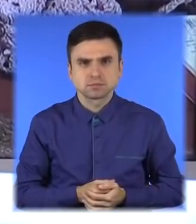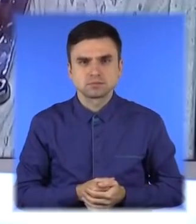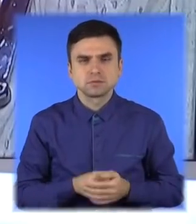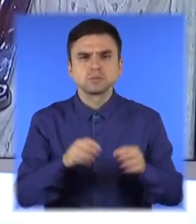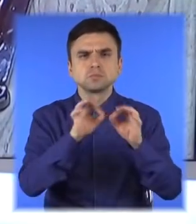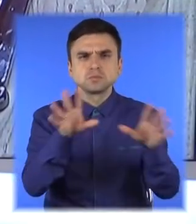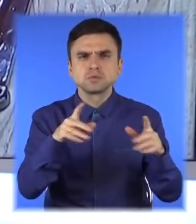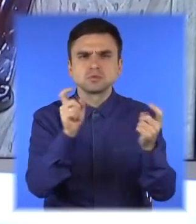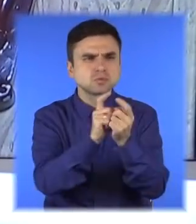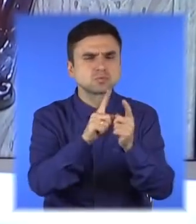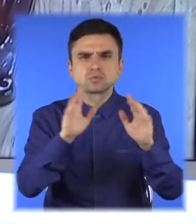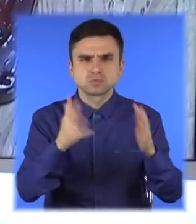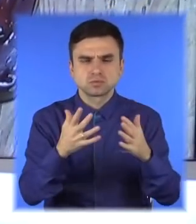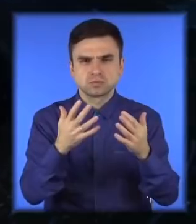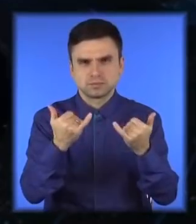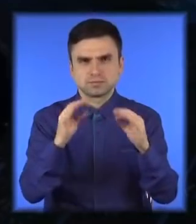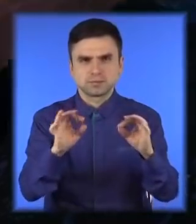з'ясовував Артем Нолан.